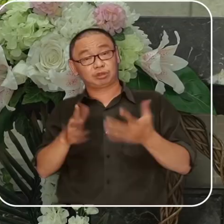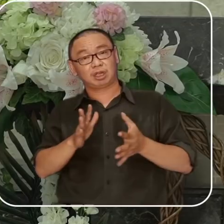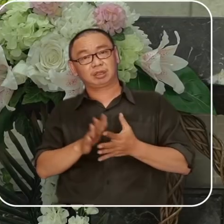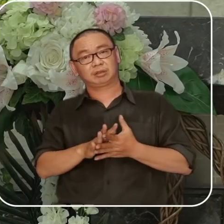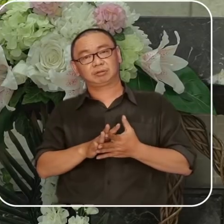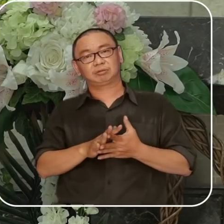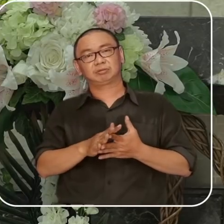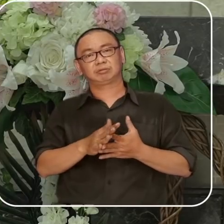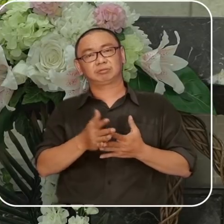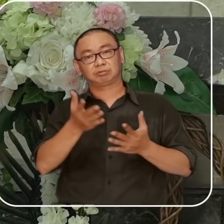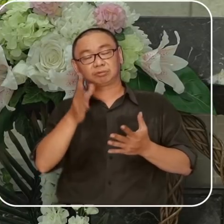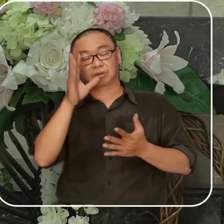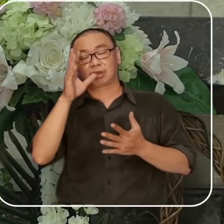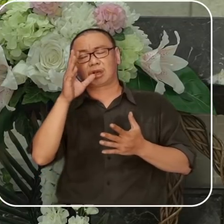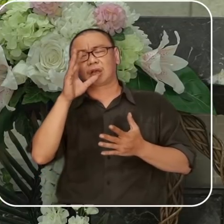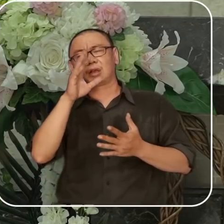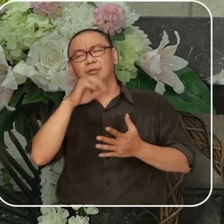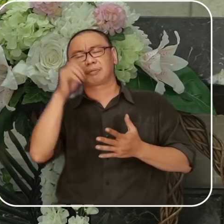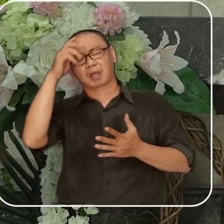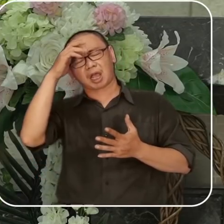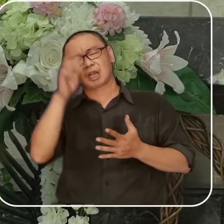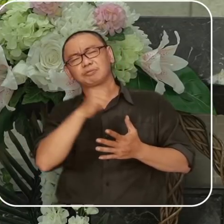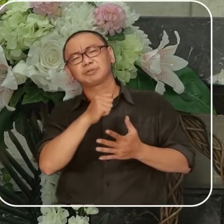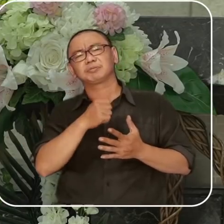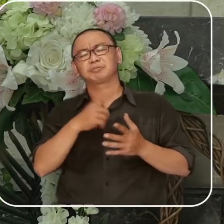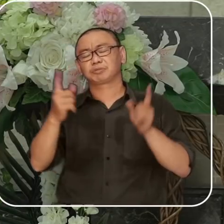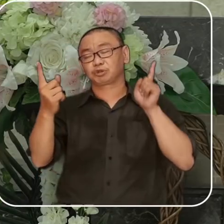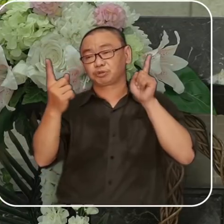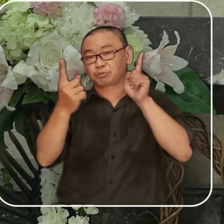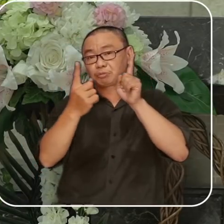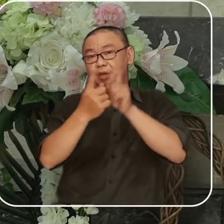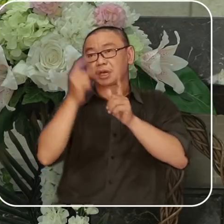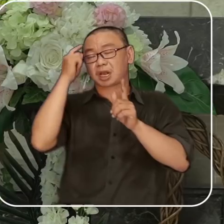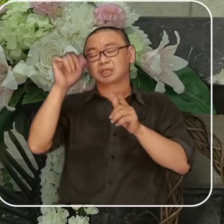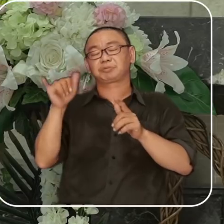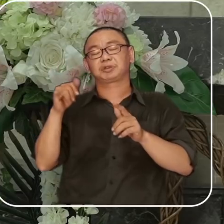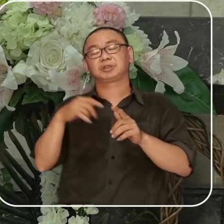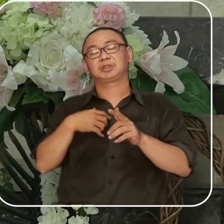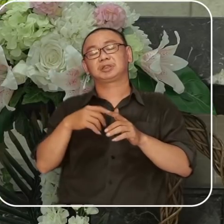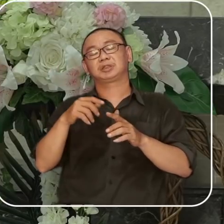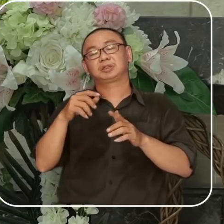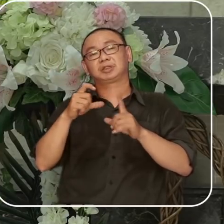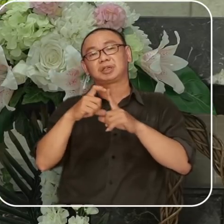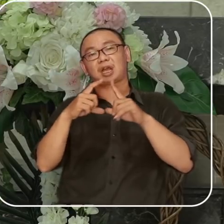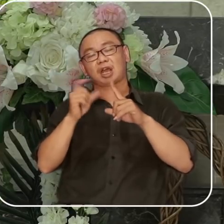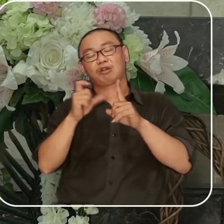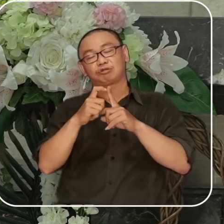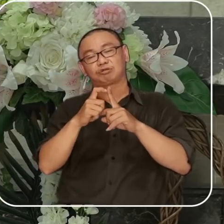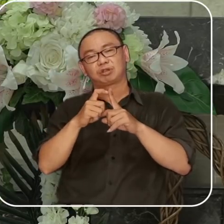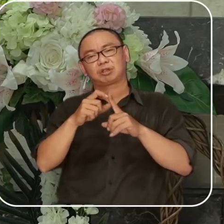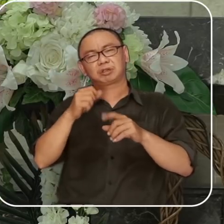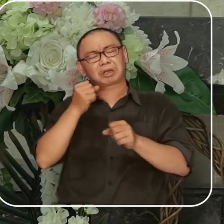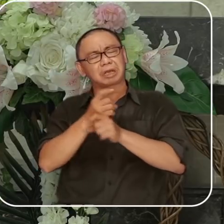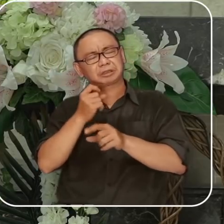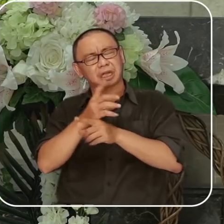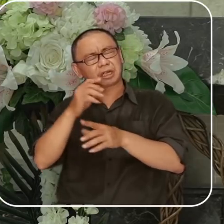engkau mengalami perjumpaan dengan Allah sama seperti Daud, yang justru di dalam kegagalannya yang